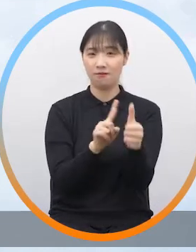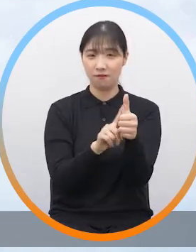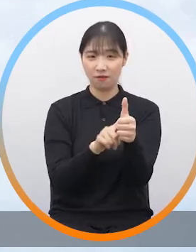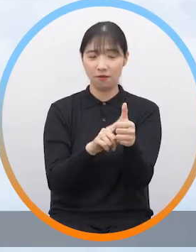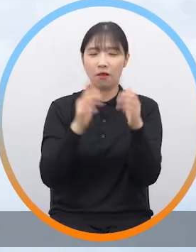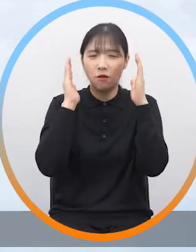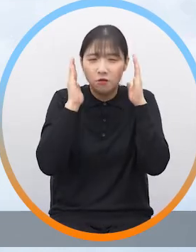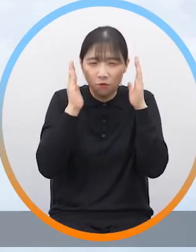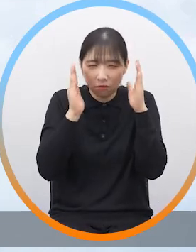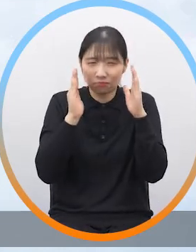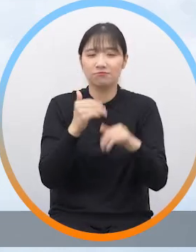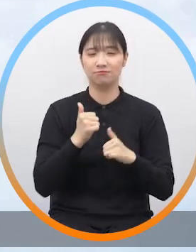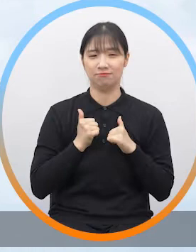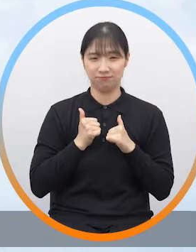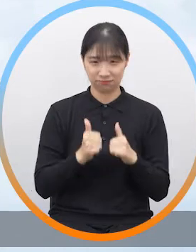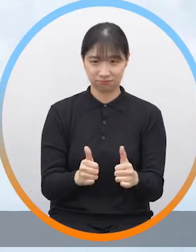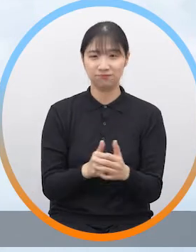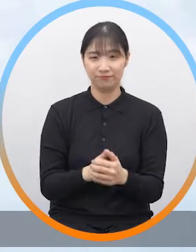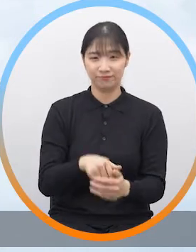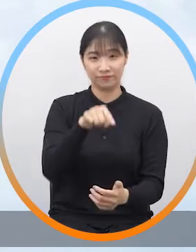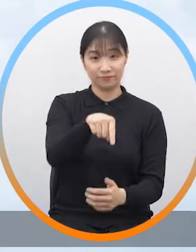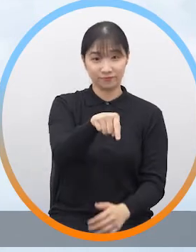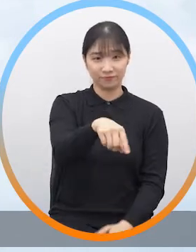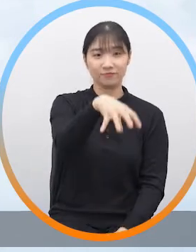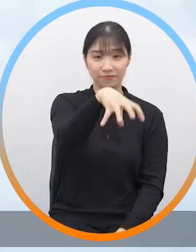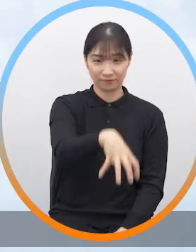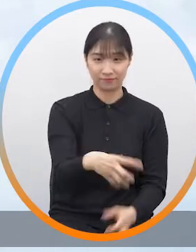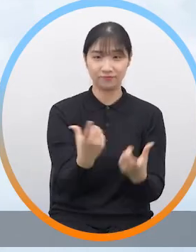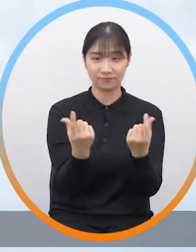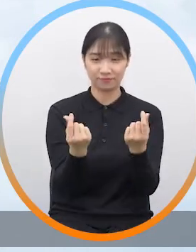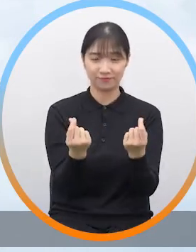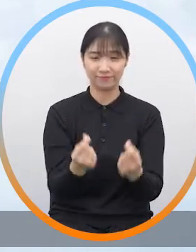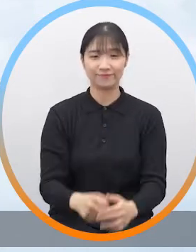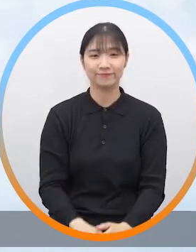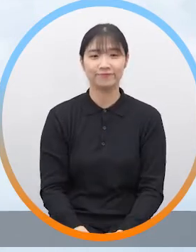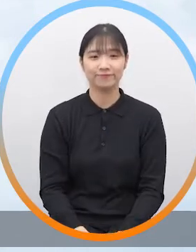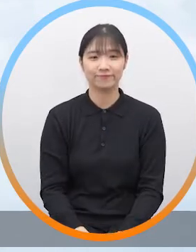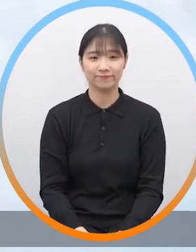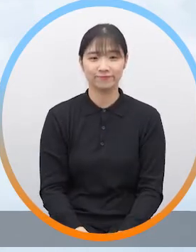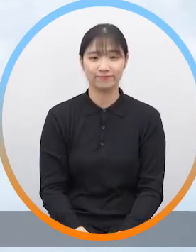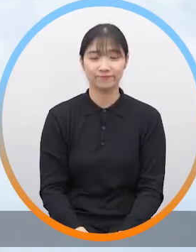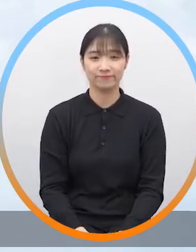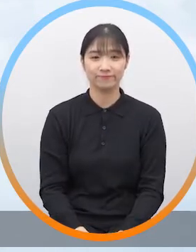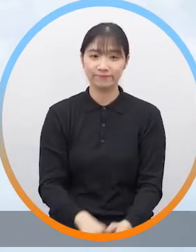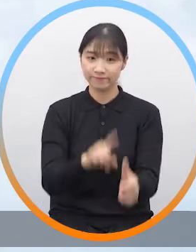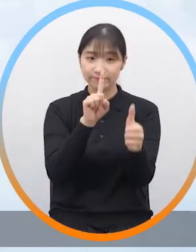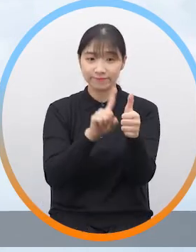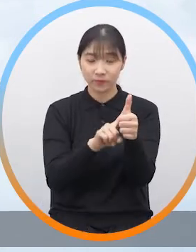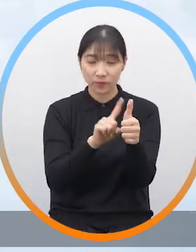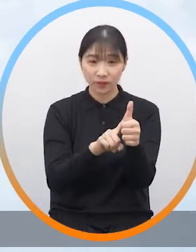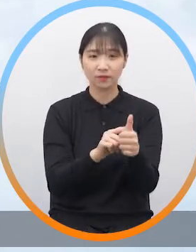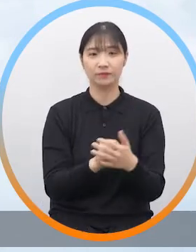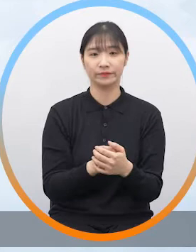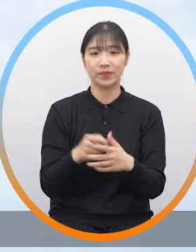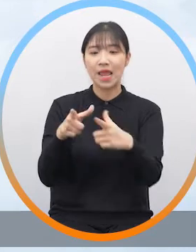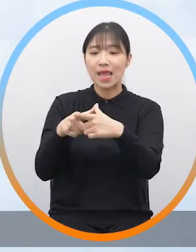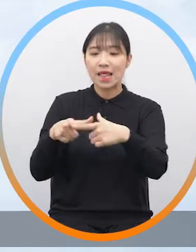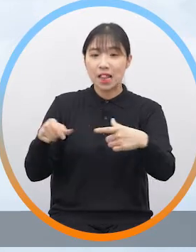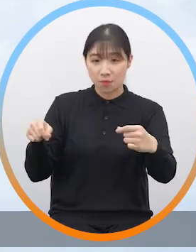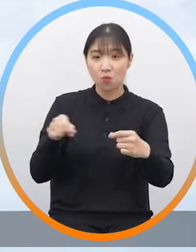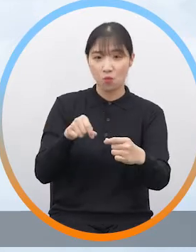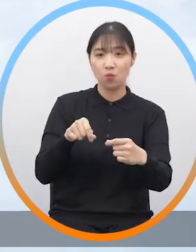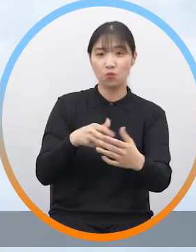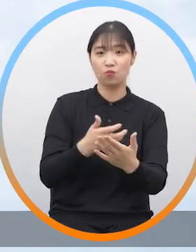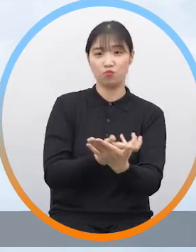왕인은 공부를 했다는 것이죠. 그래서 왕인의 수학처라고 하는 그런 유적지입니다. 자, 왕인이 일본으로